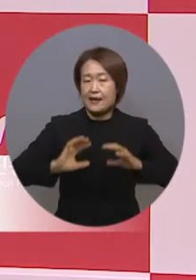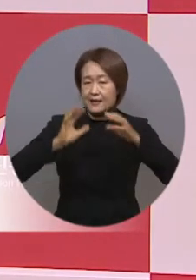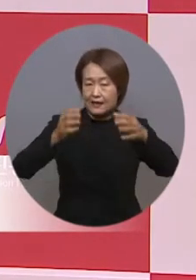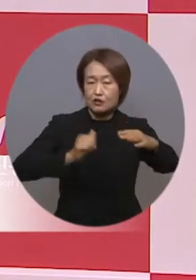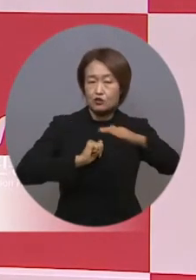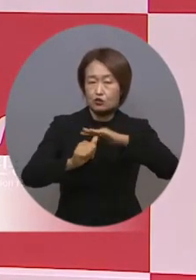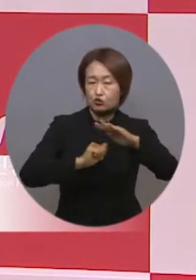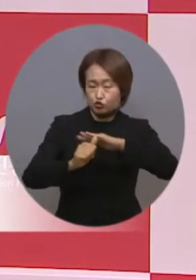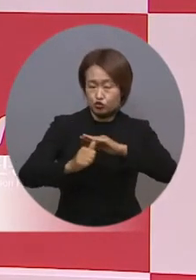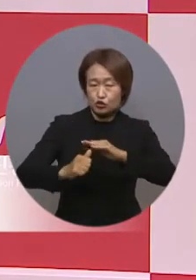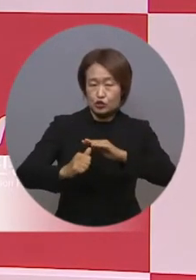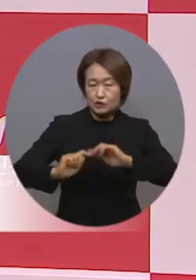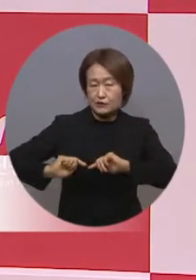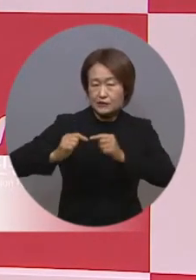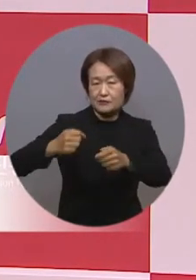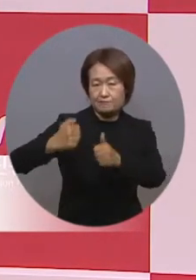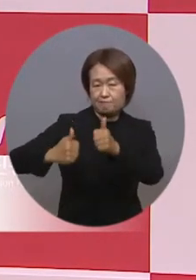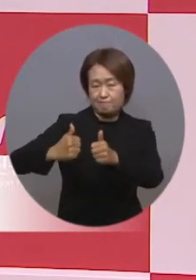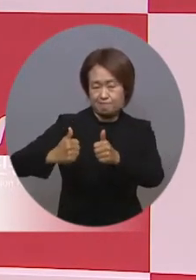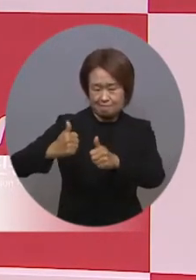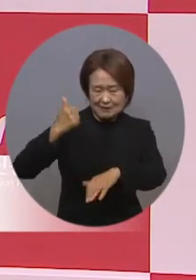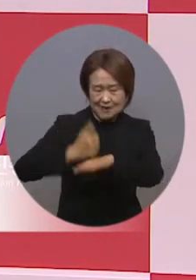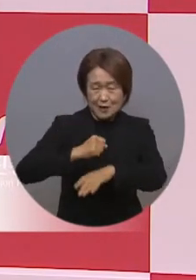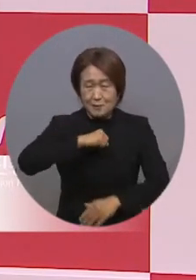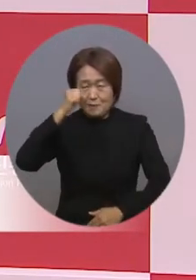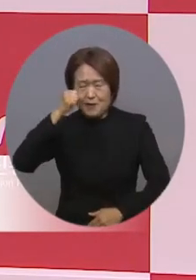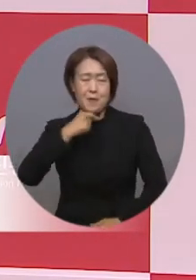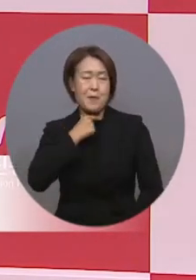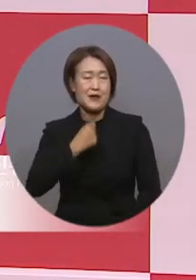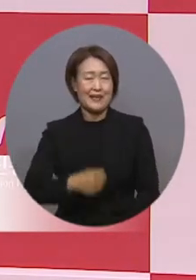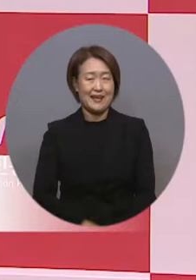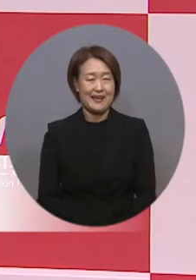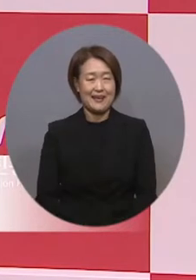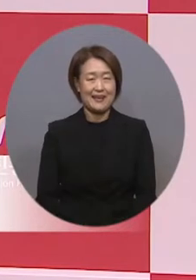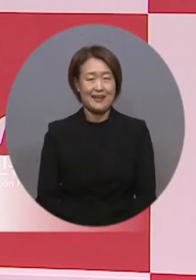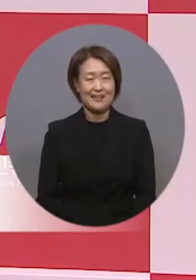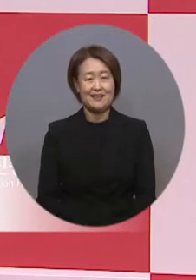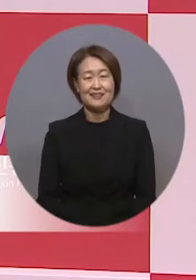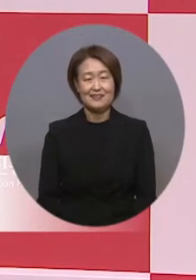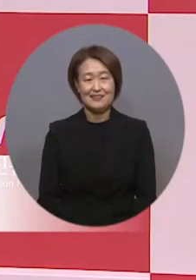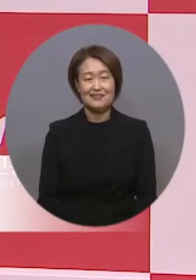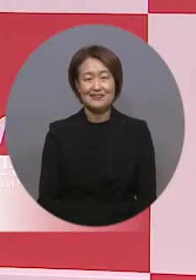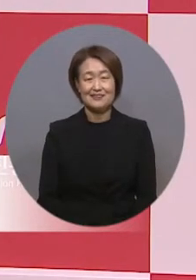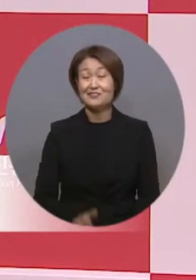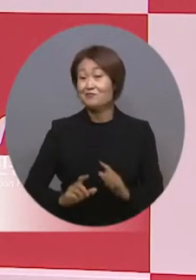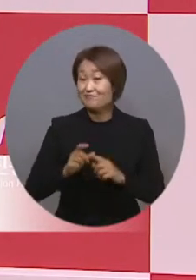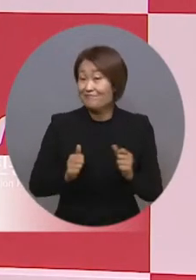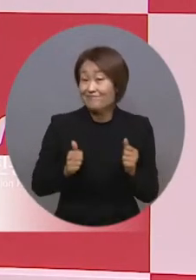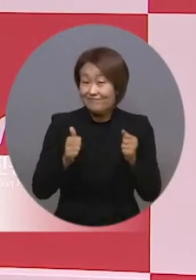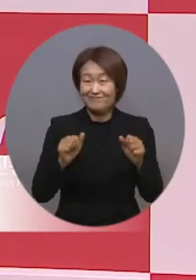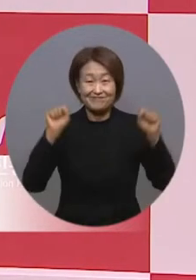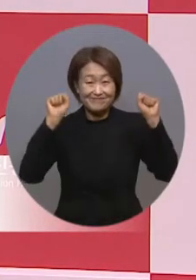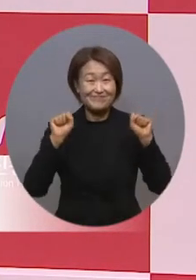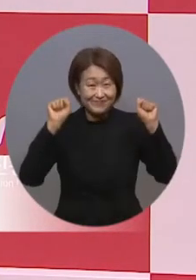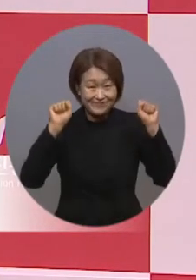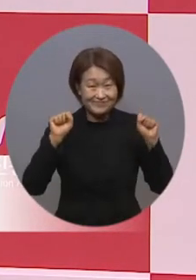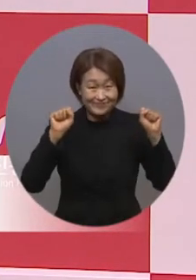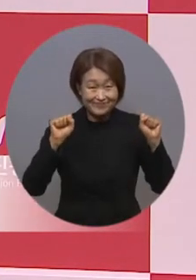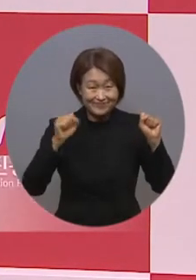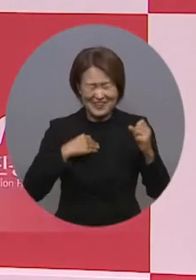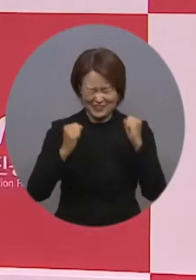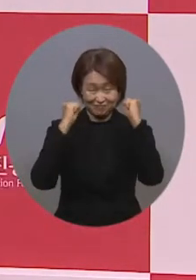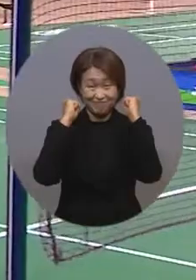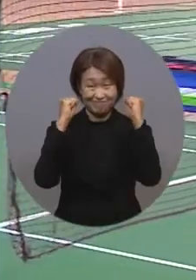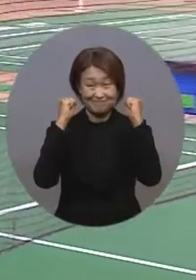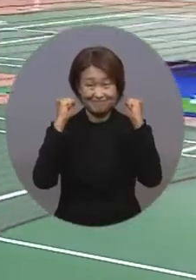국제 대회를 나가가지고 좀 성과를 이뤄내는 게 목표입니다. 앞으로도 더 열심히 운동할 테니까 파이팅